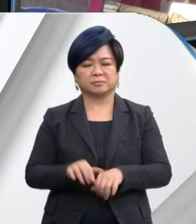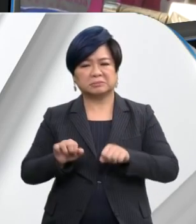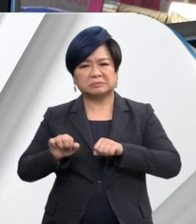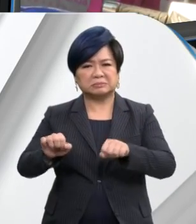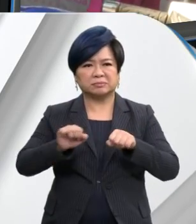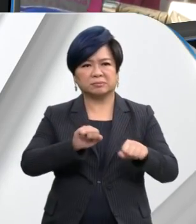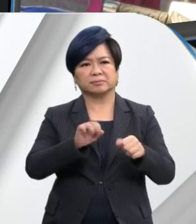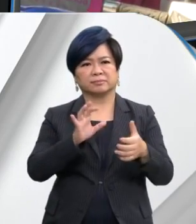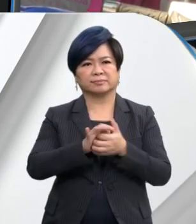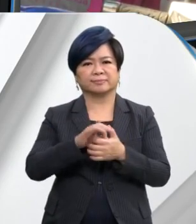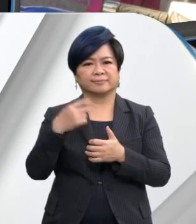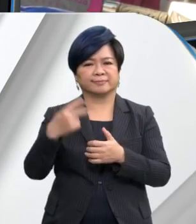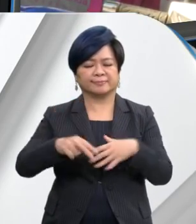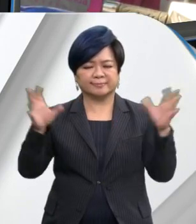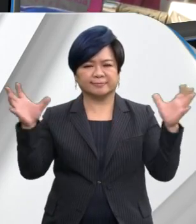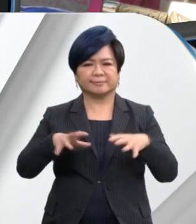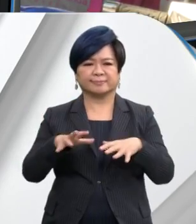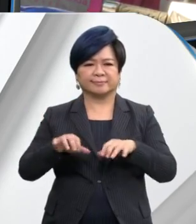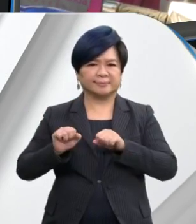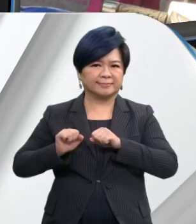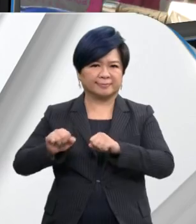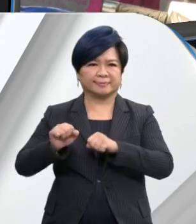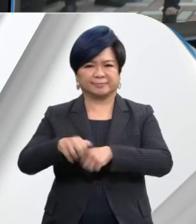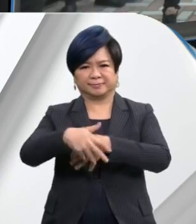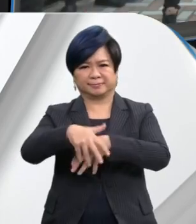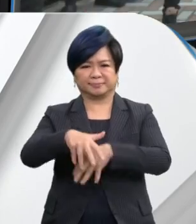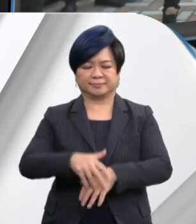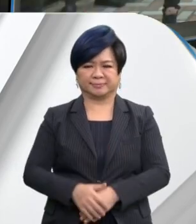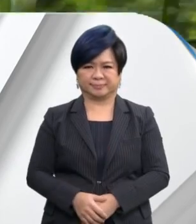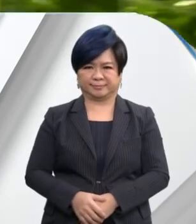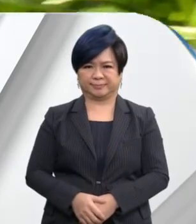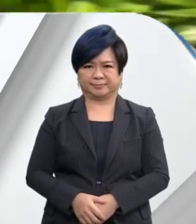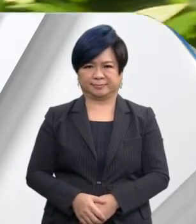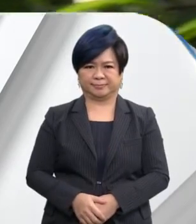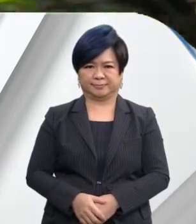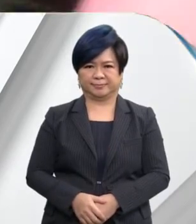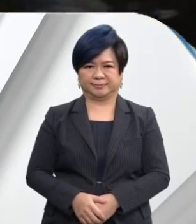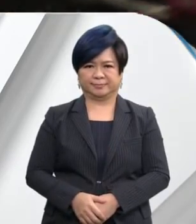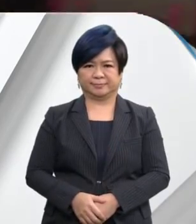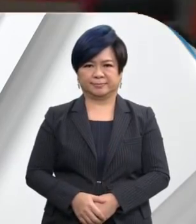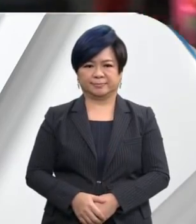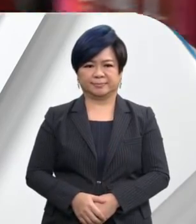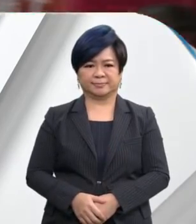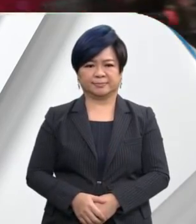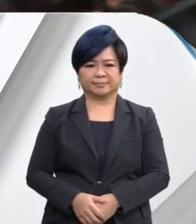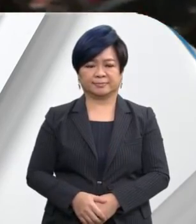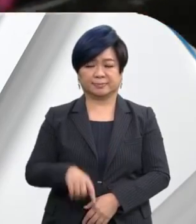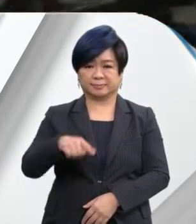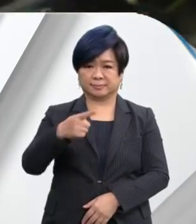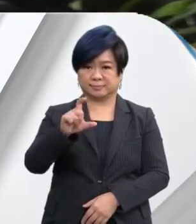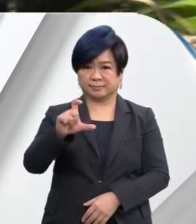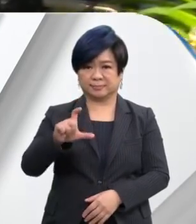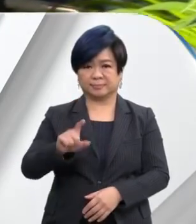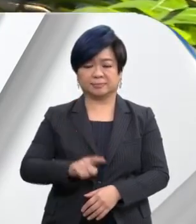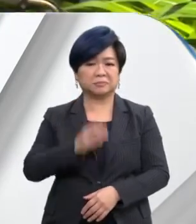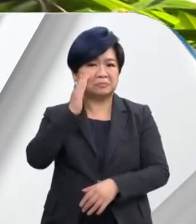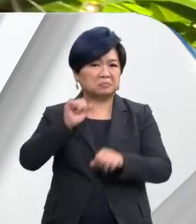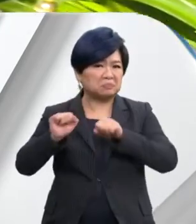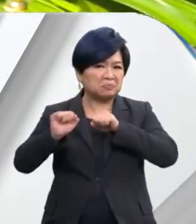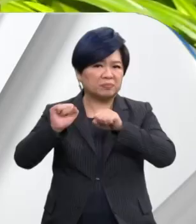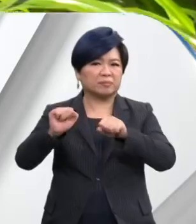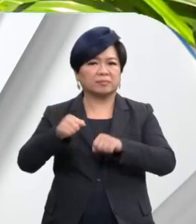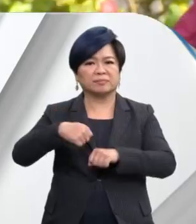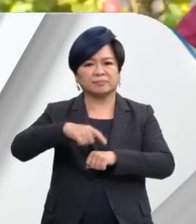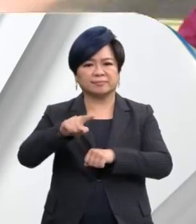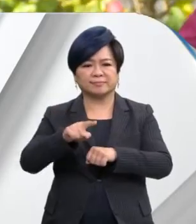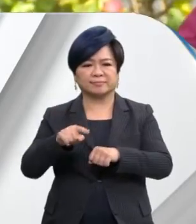原派就过一排适合差距向上介绍。 据日本六十间外送站准备起奥多拜出